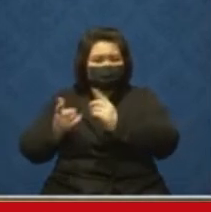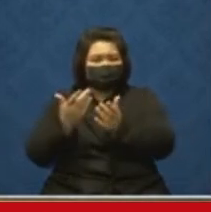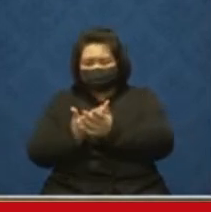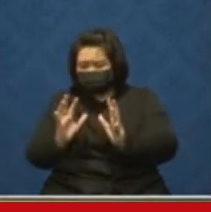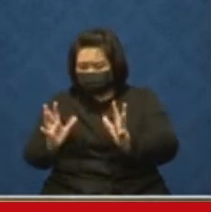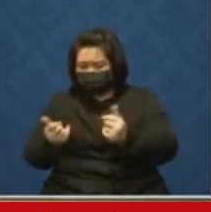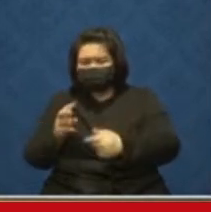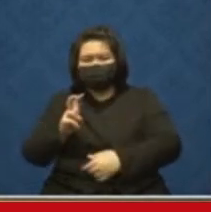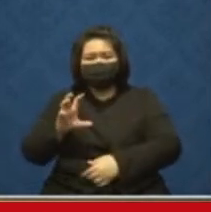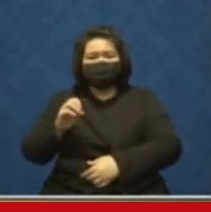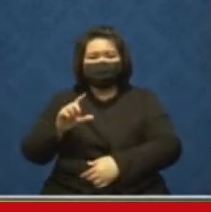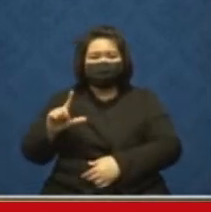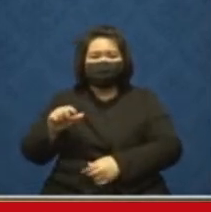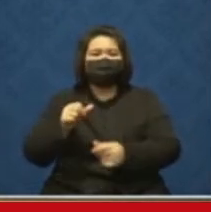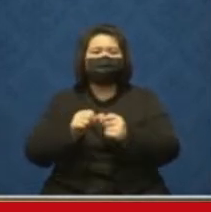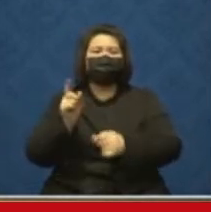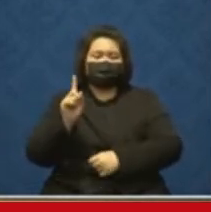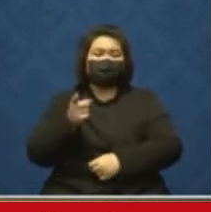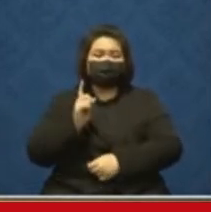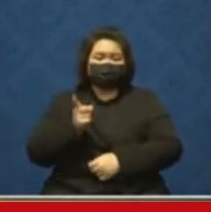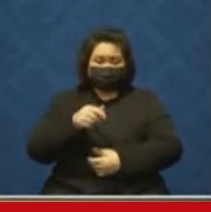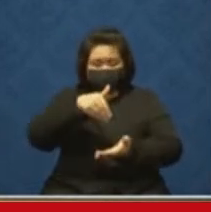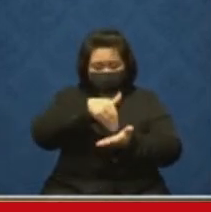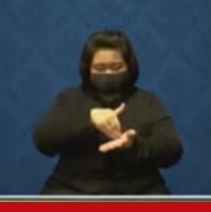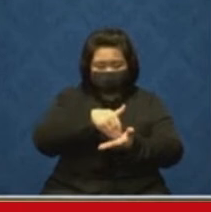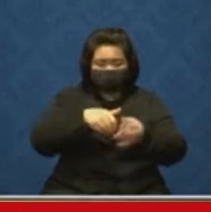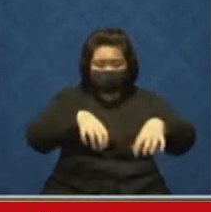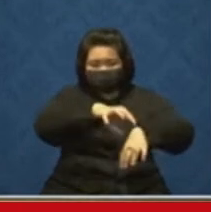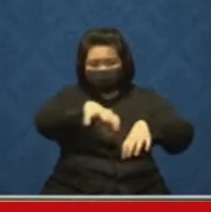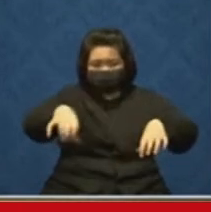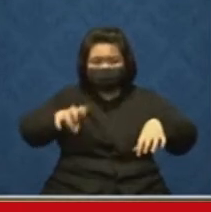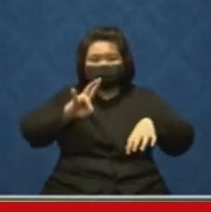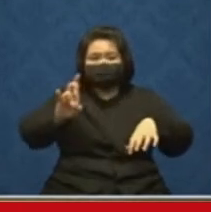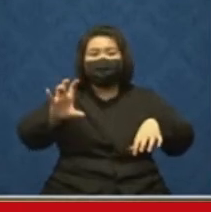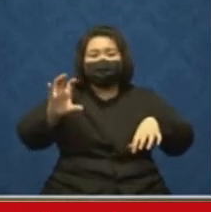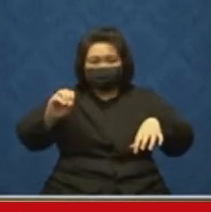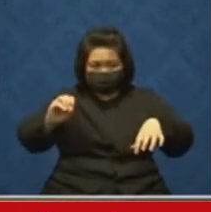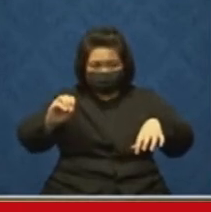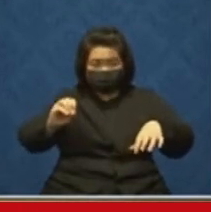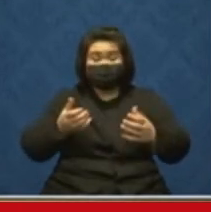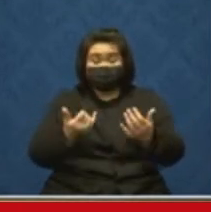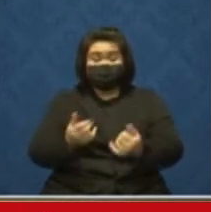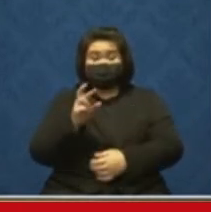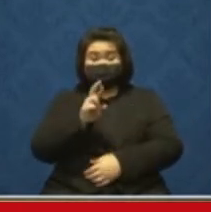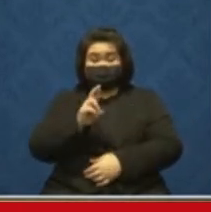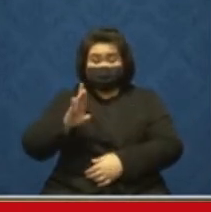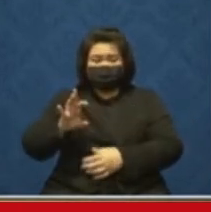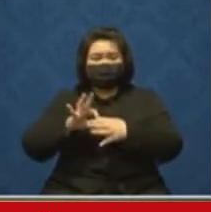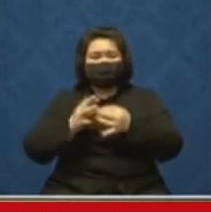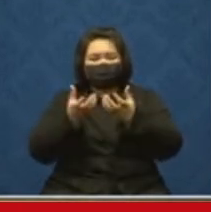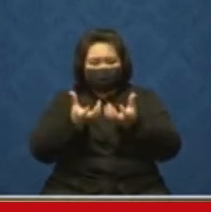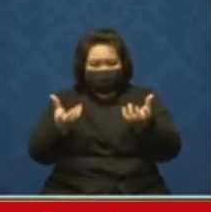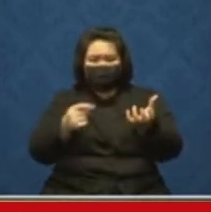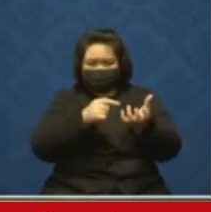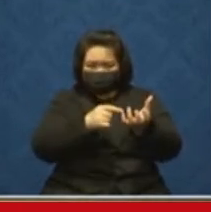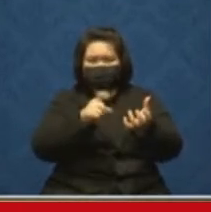250 ล้านมันคจะมี 750 ศูนย์ระเบียบรชพัสดุ ควรจะ